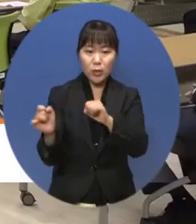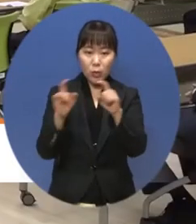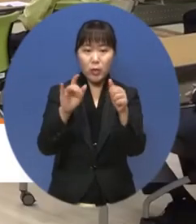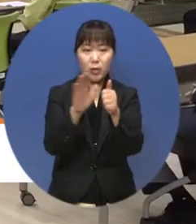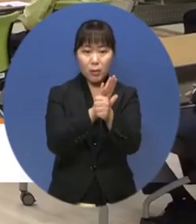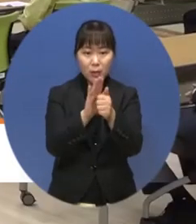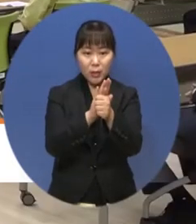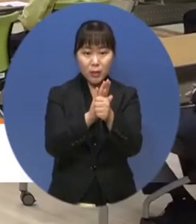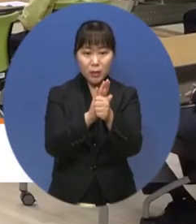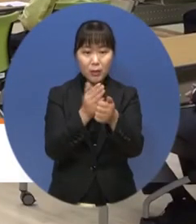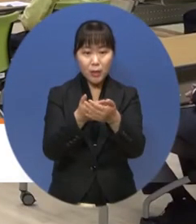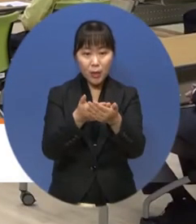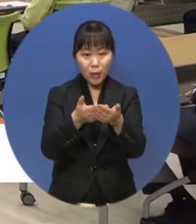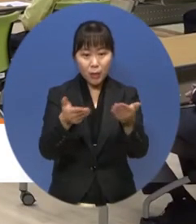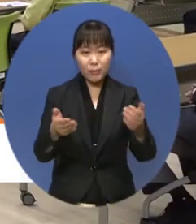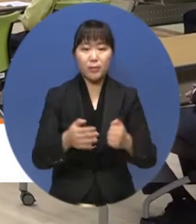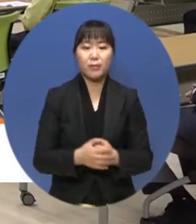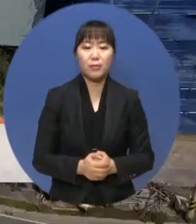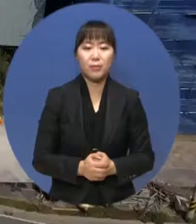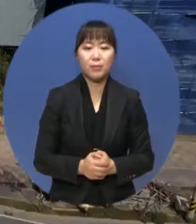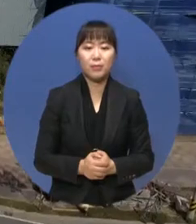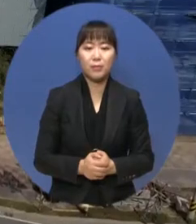서비스 제공해 나섰습니다